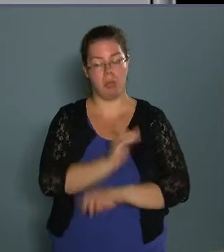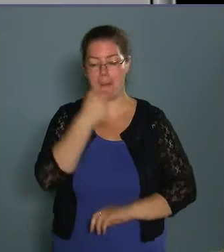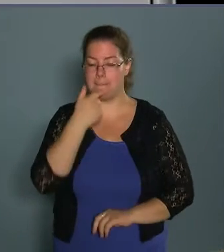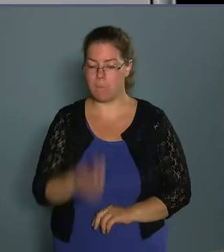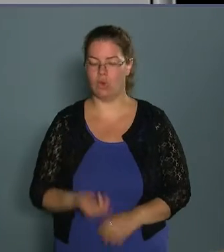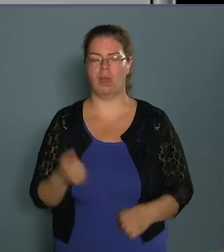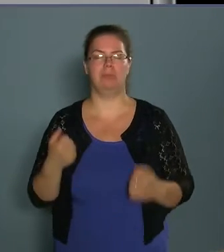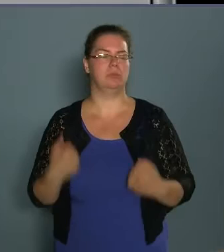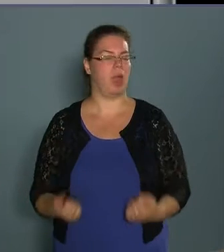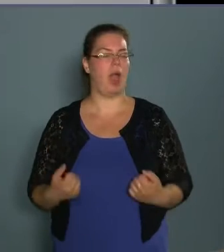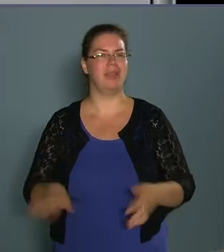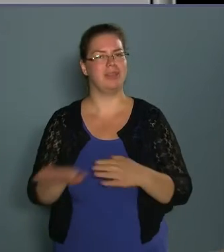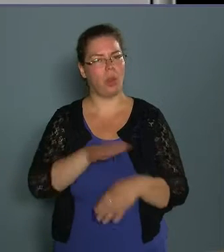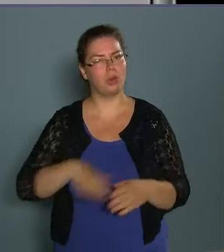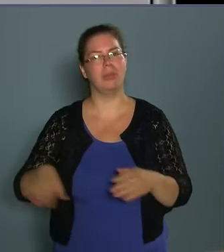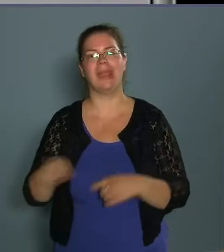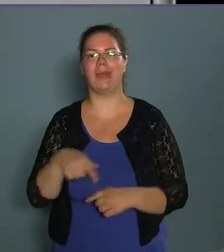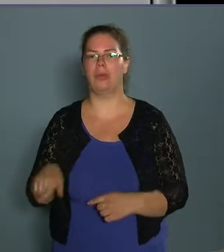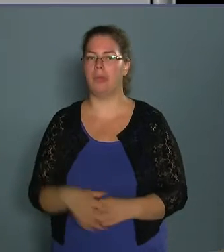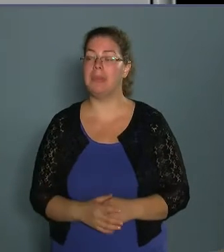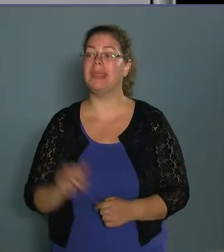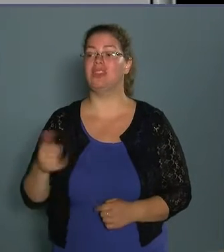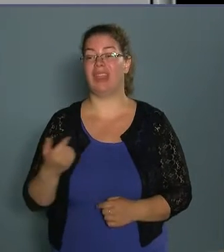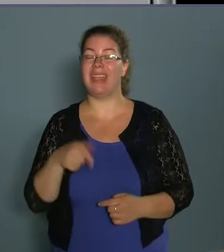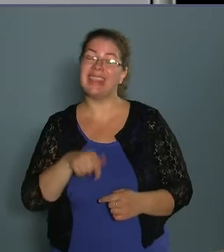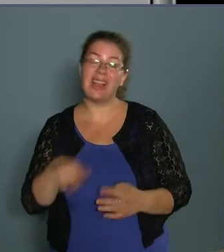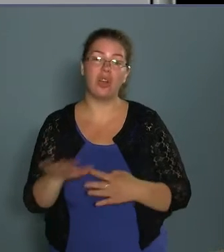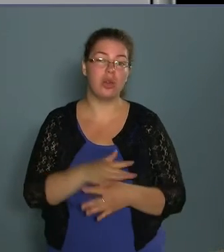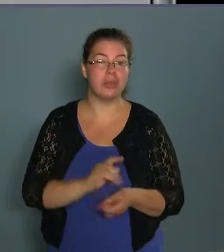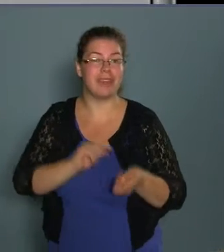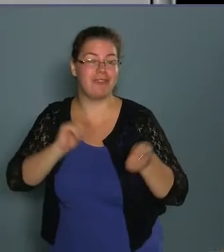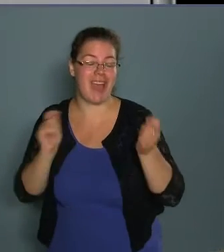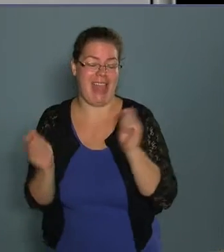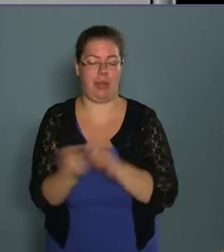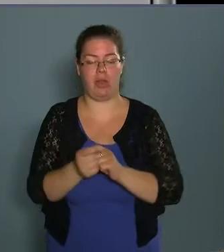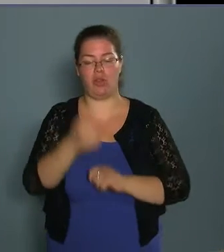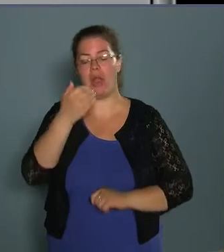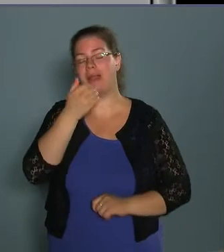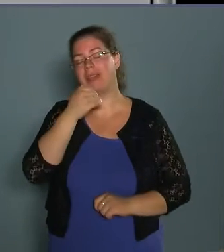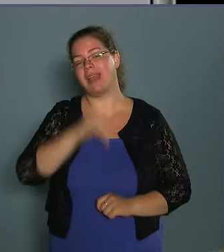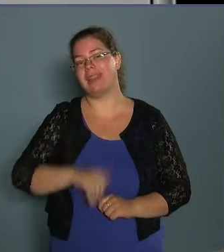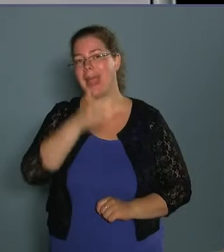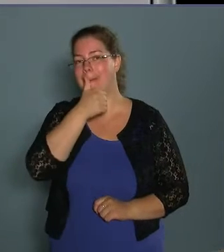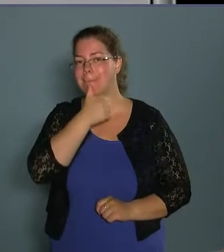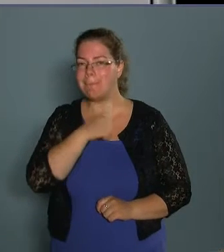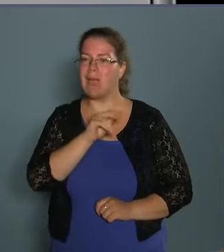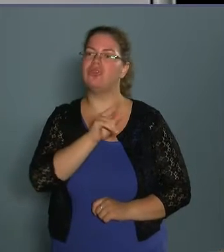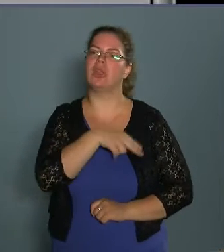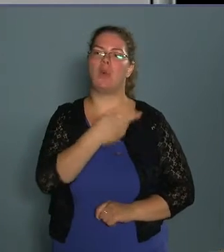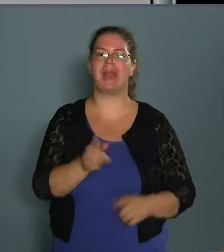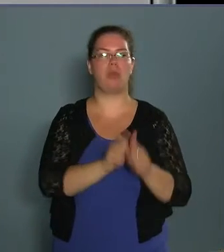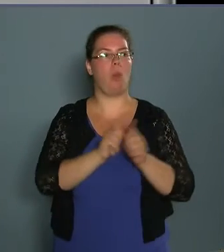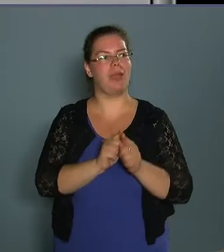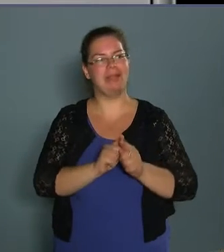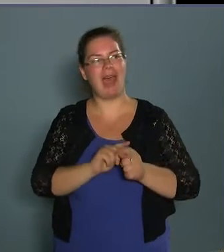említettem, rendkívül nehéz körülmények között. Hogy ezek a körülmények változhassanak, hogy a délpesti válhasson egy olyan